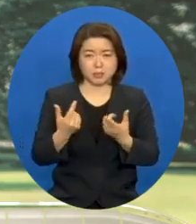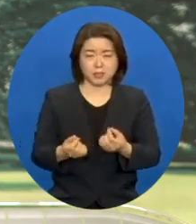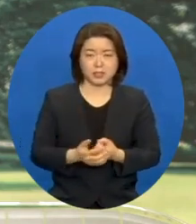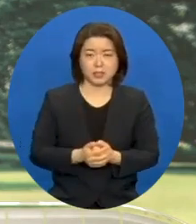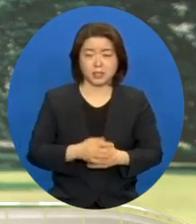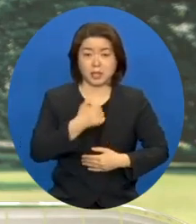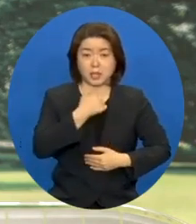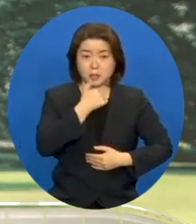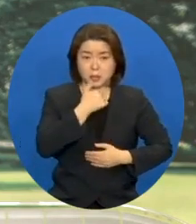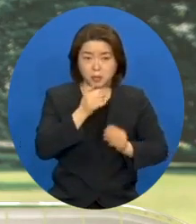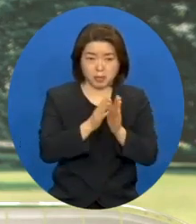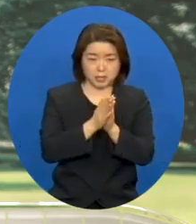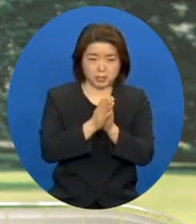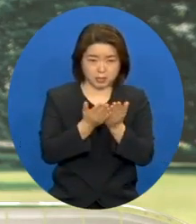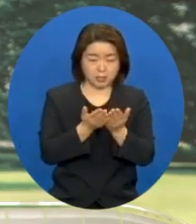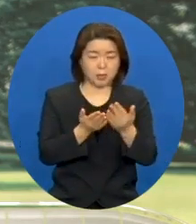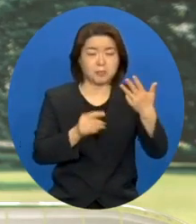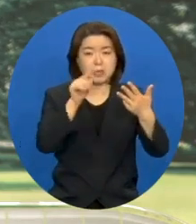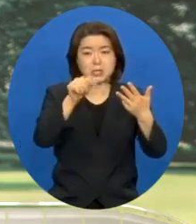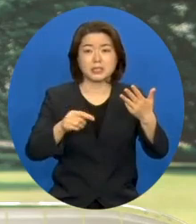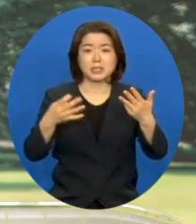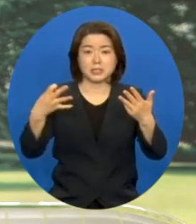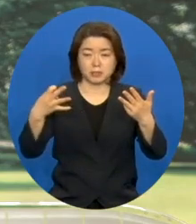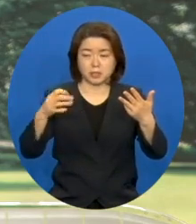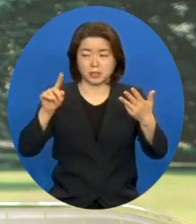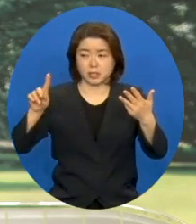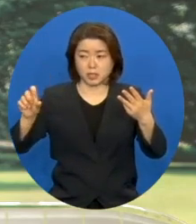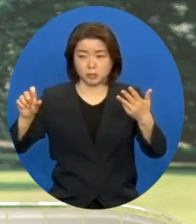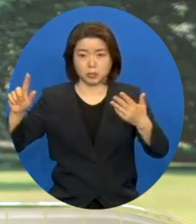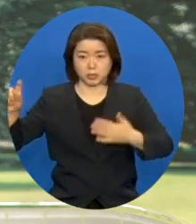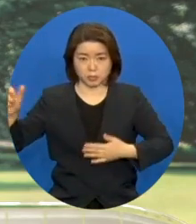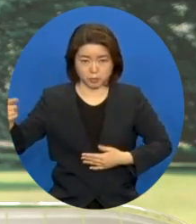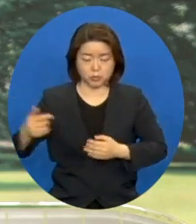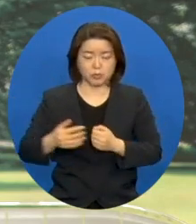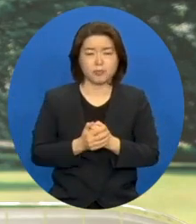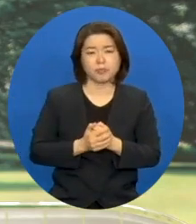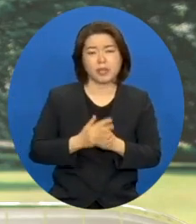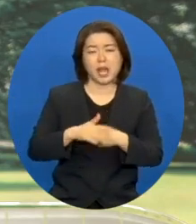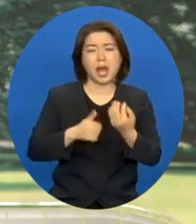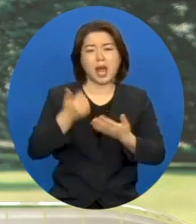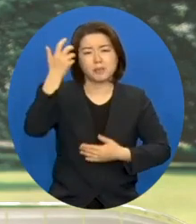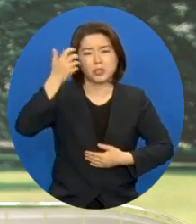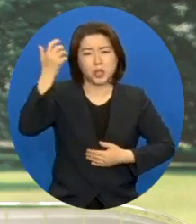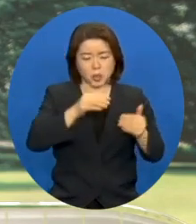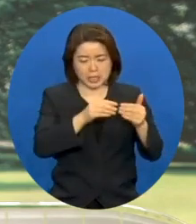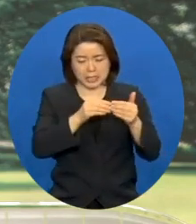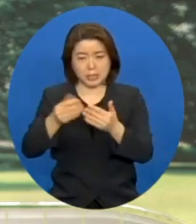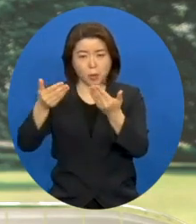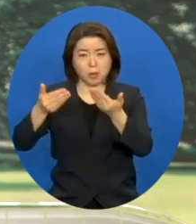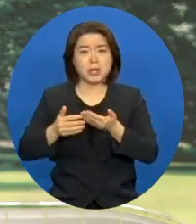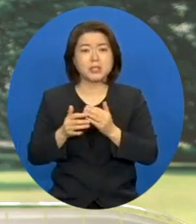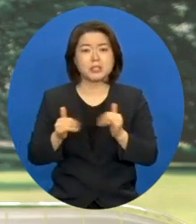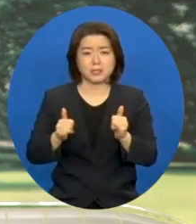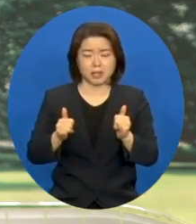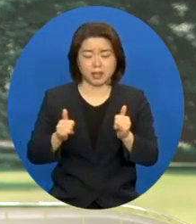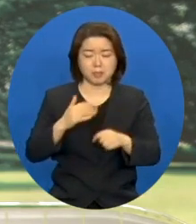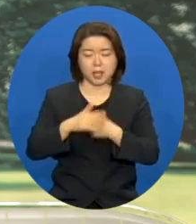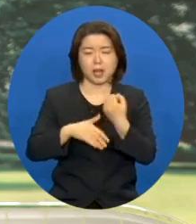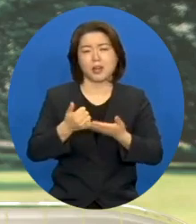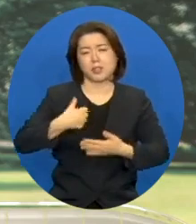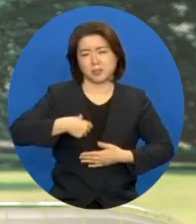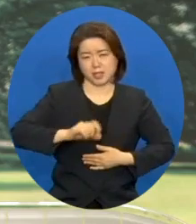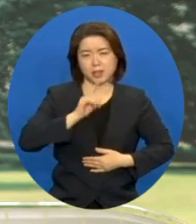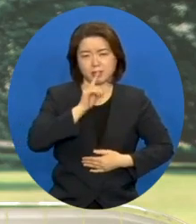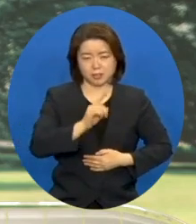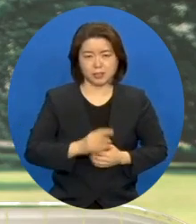로마서 8장 14절, 15절, 16절에 무릇 하나님의 영으로 인도함을 받는 사람은 곧 하나님의